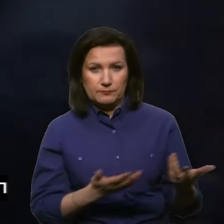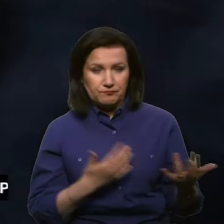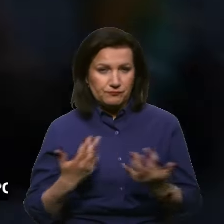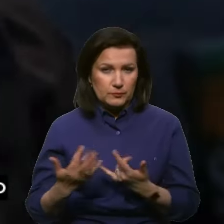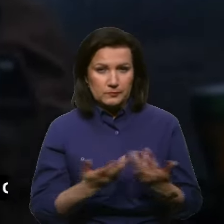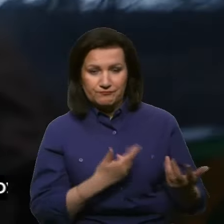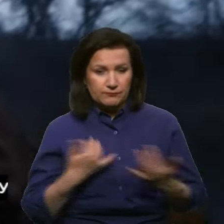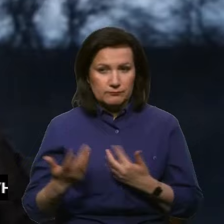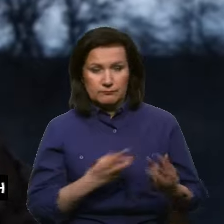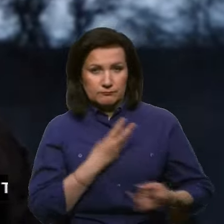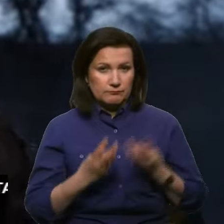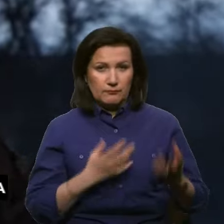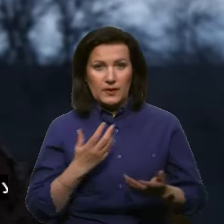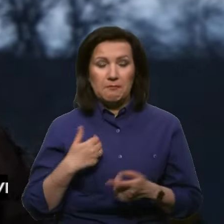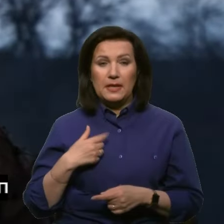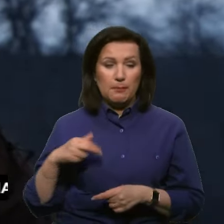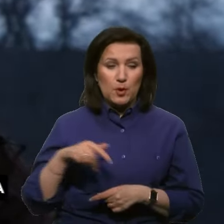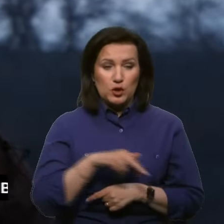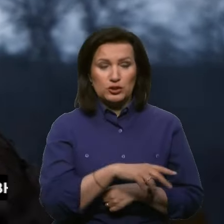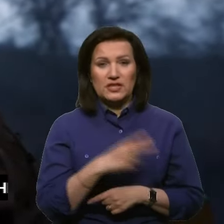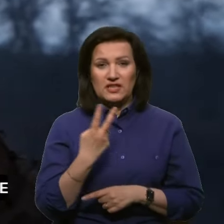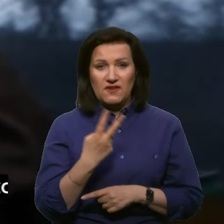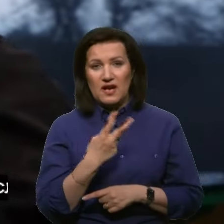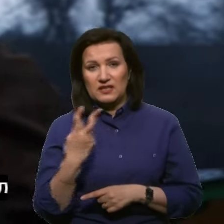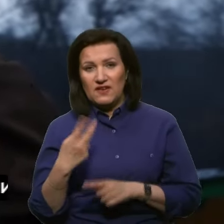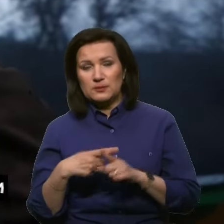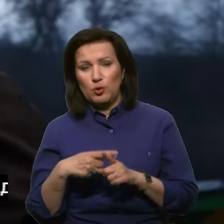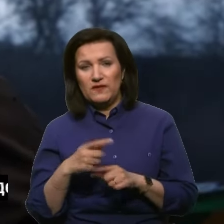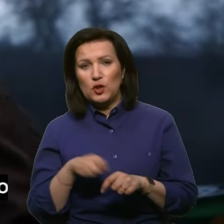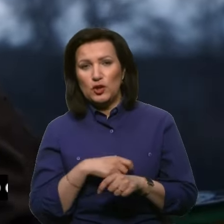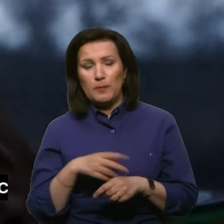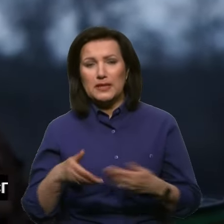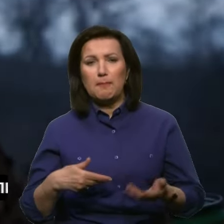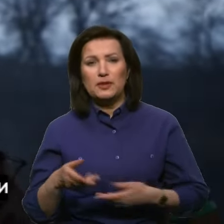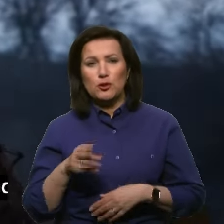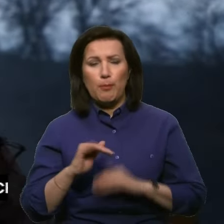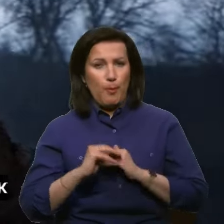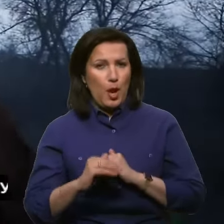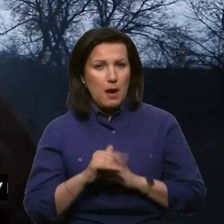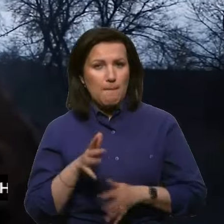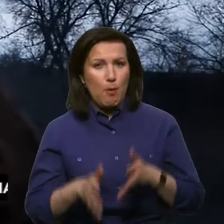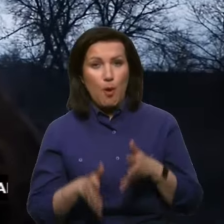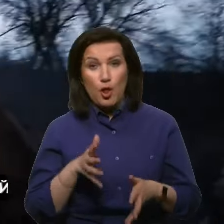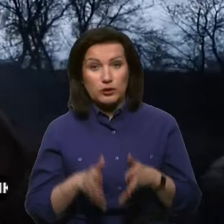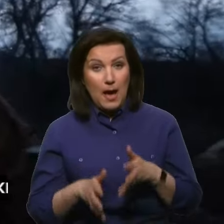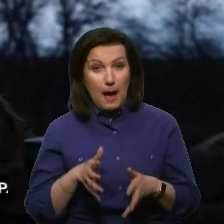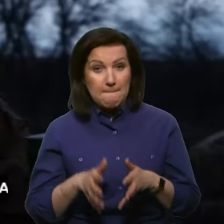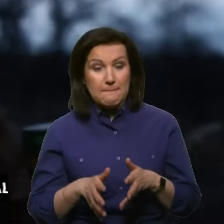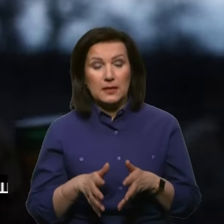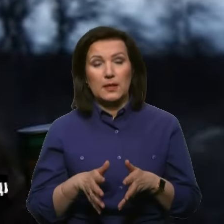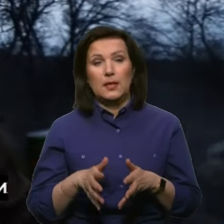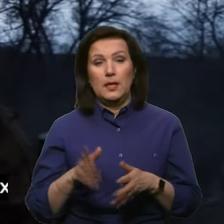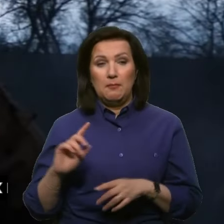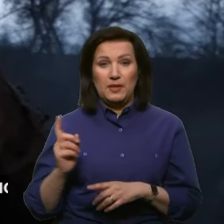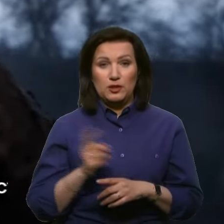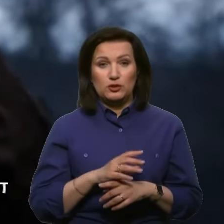Ми прийшли плюс-мінус 2-2,5 кілометри пішки по полям, по болотам і